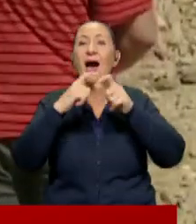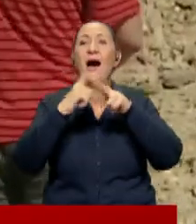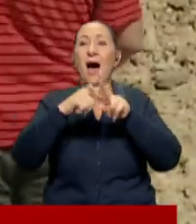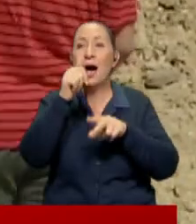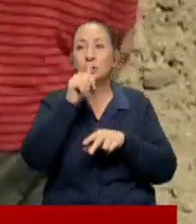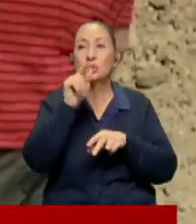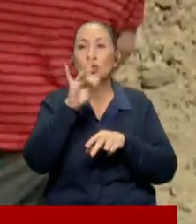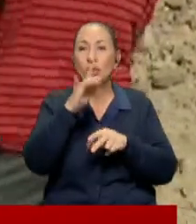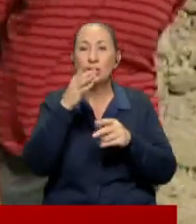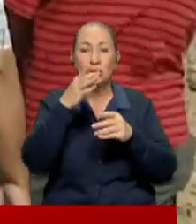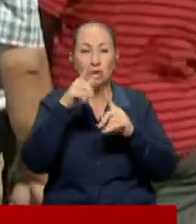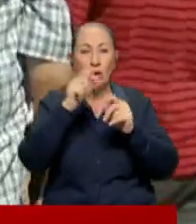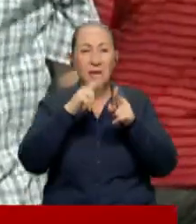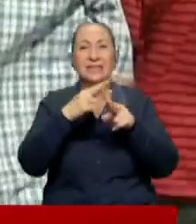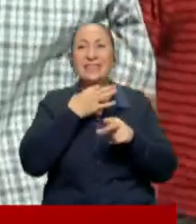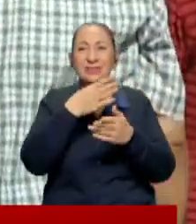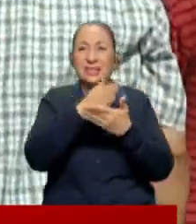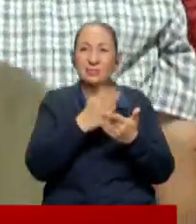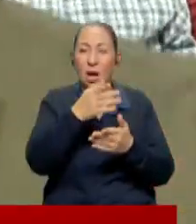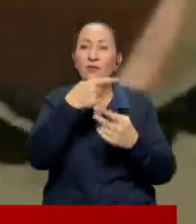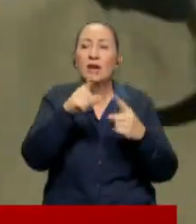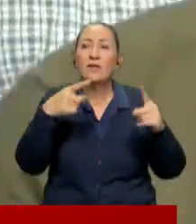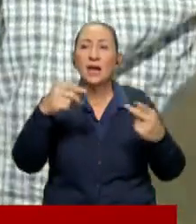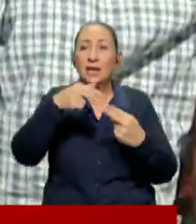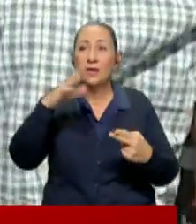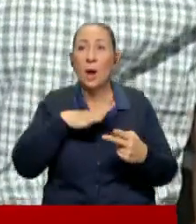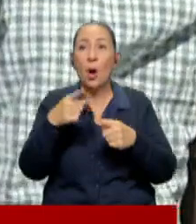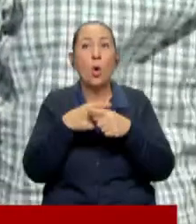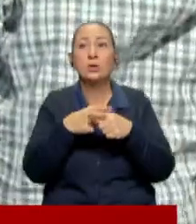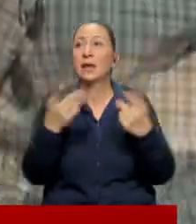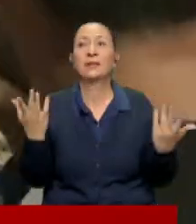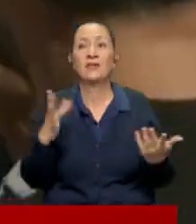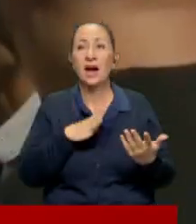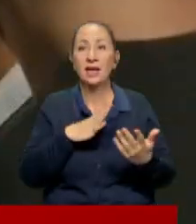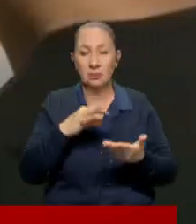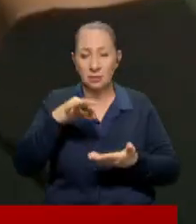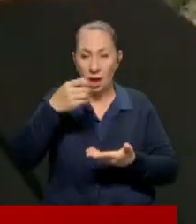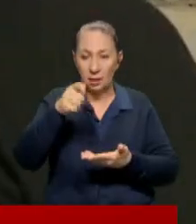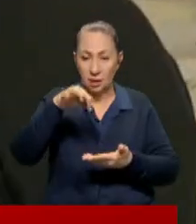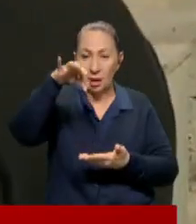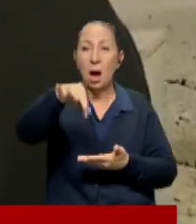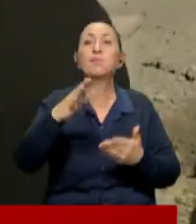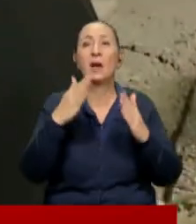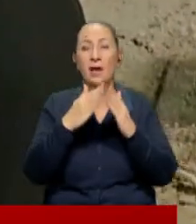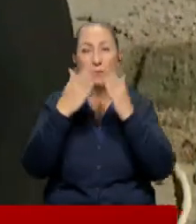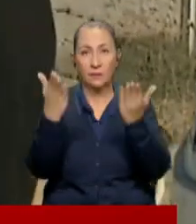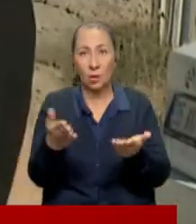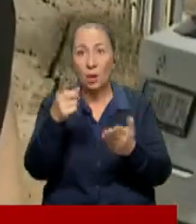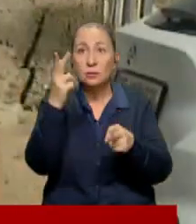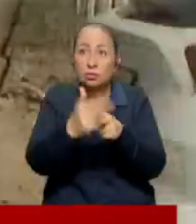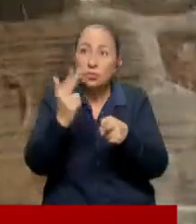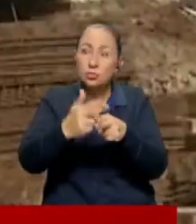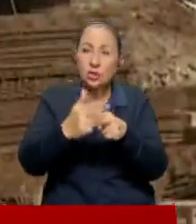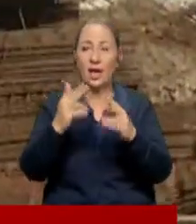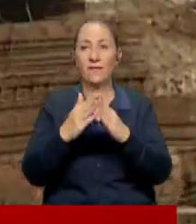mağdurunun sadece bir kısmı. Hepsinin apayrı hikayeleri var ama ortak noktaları teslim edilmeyen evleri. Onlar bir an